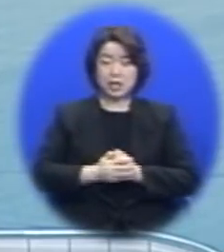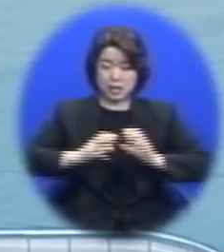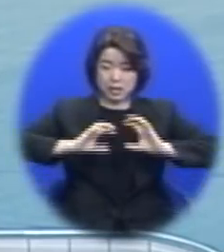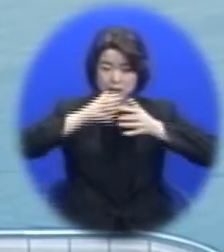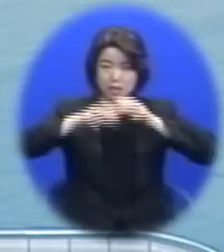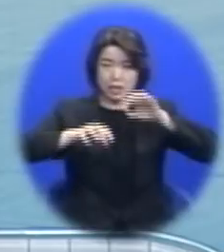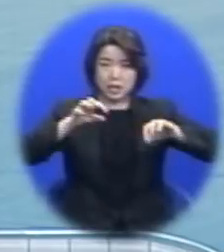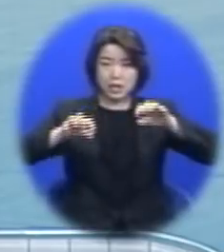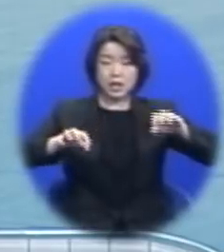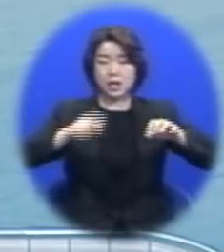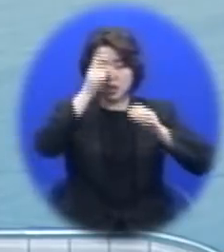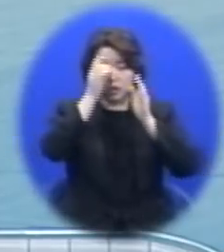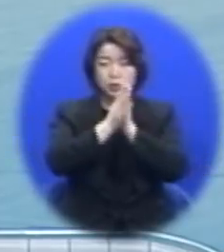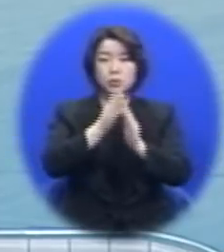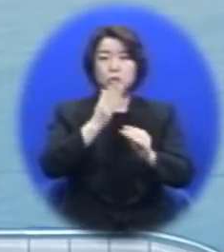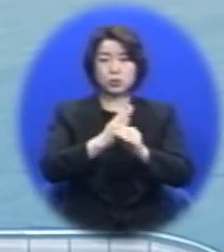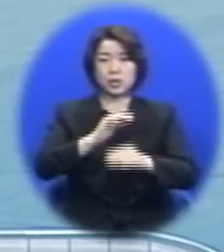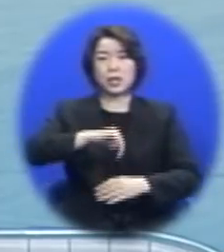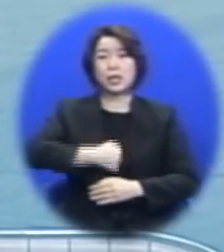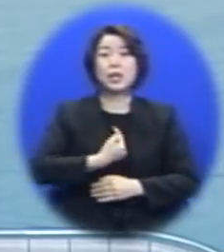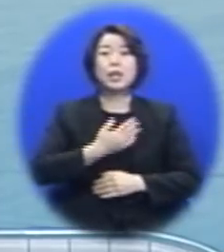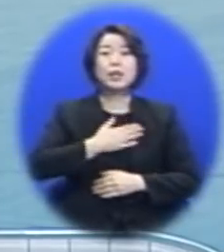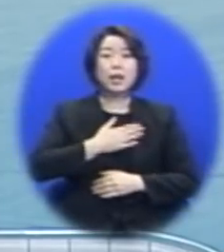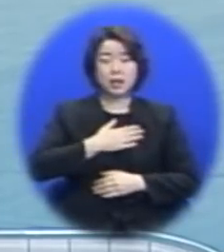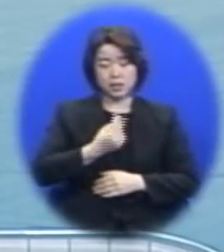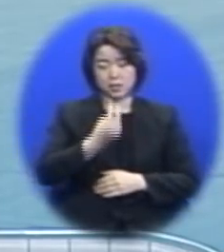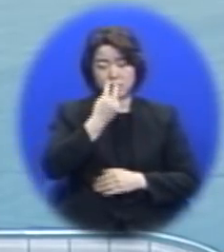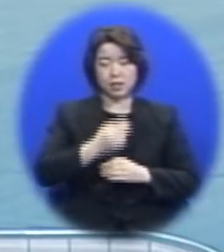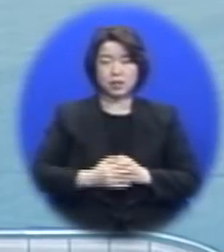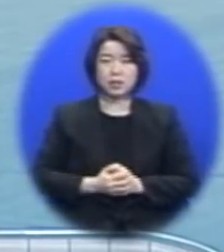열방을 위해서 기도하다가 당신이 살았어요.